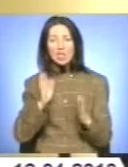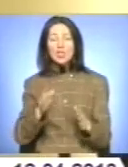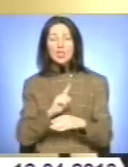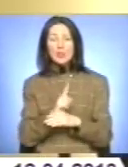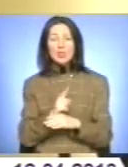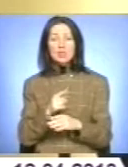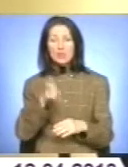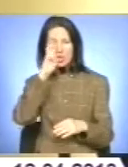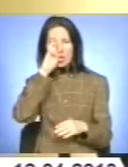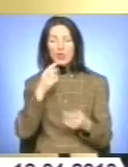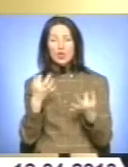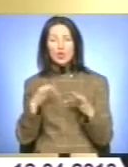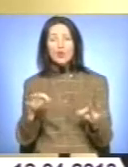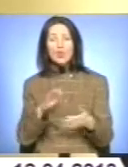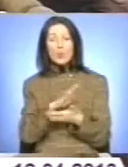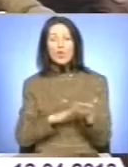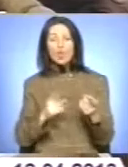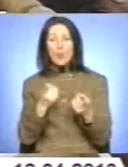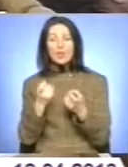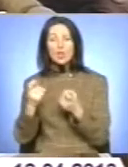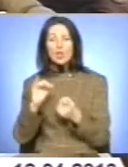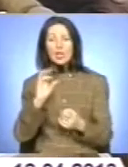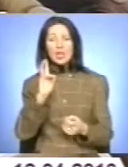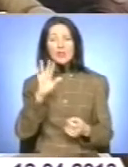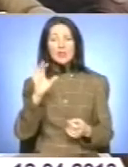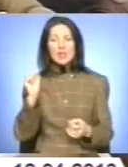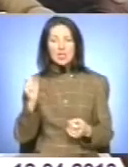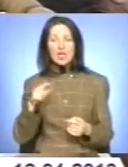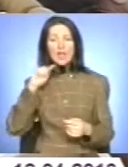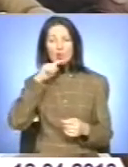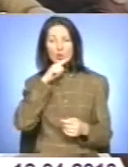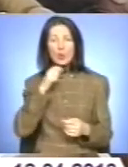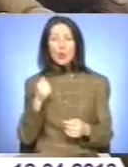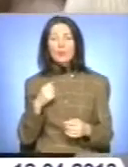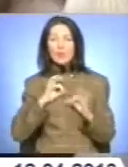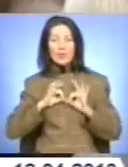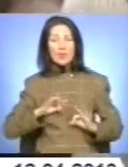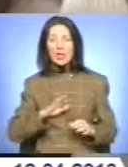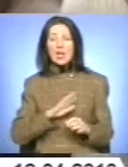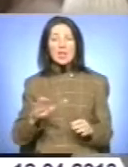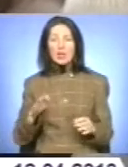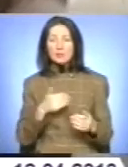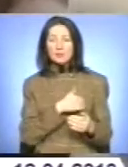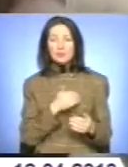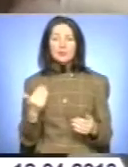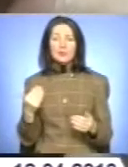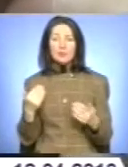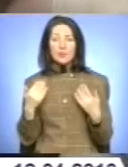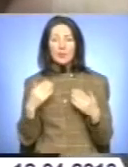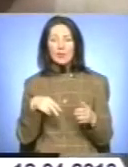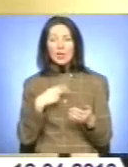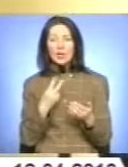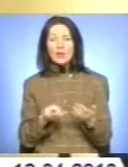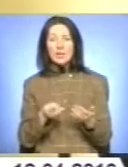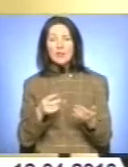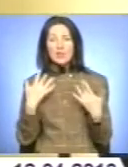в подальшому залучати інвестиції в економіку. Водночас армія чиновників не поспішає здавати позиції та втрачати заробіток, зауважив Віктор